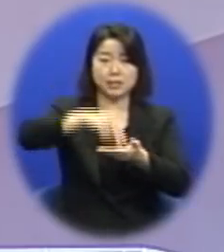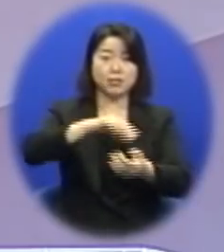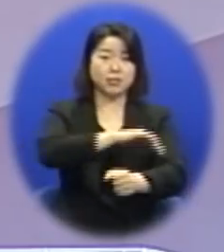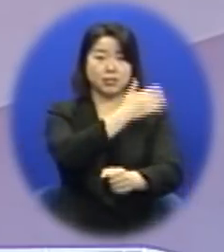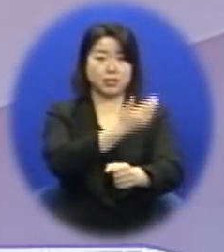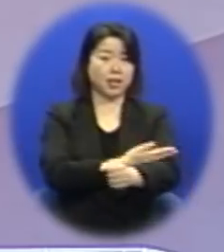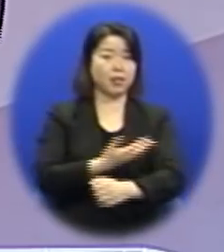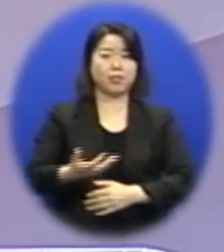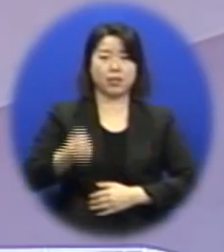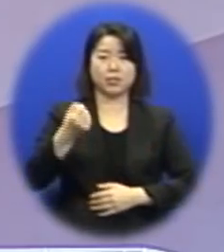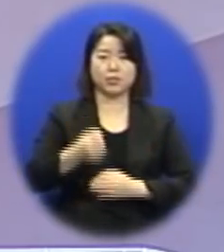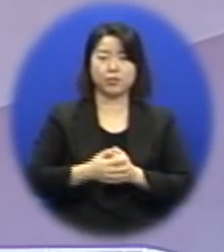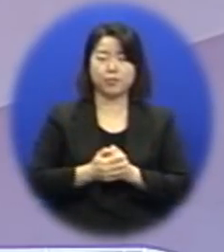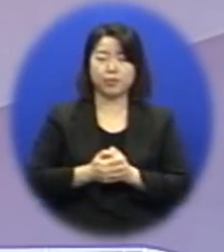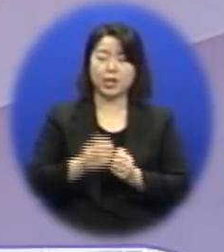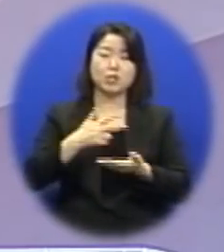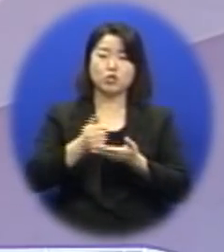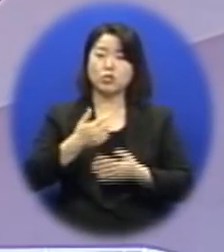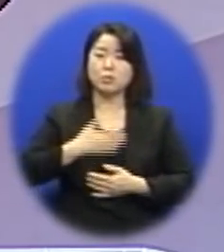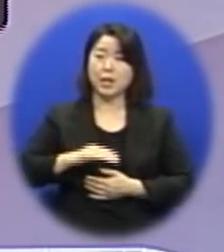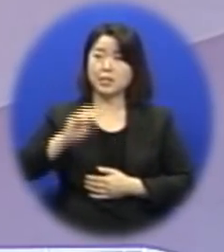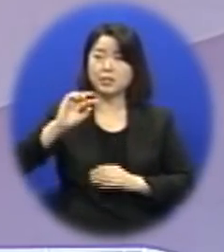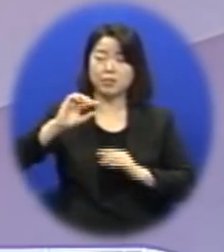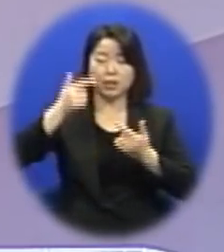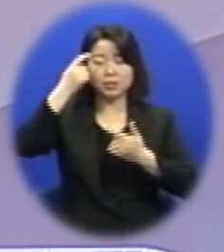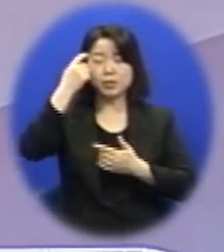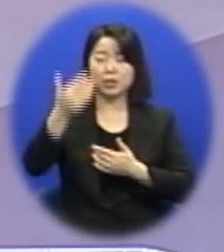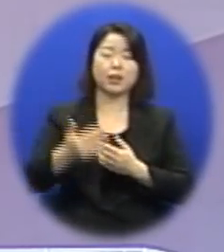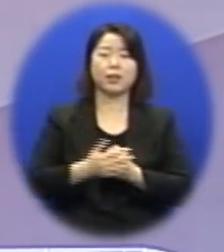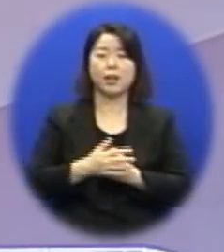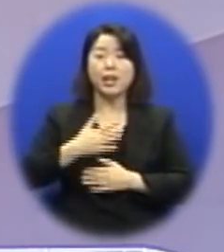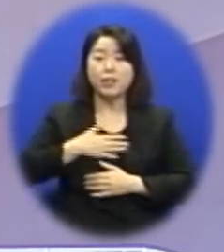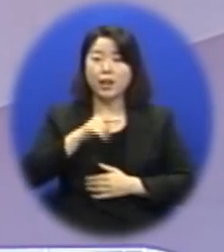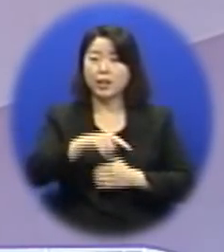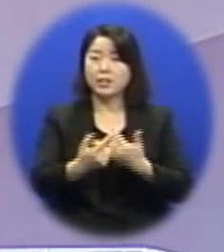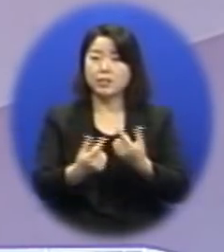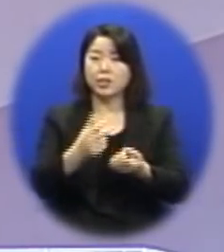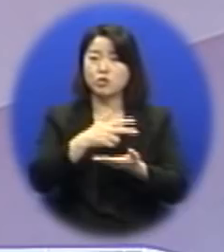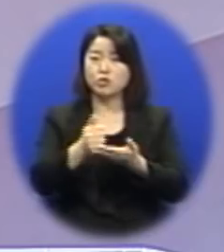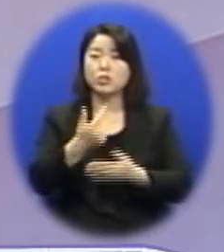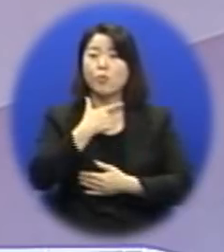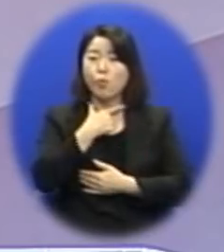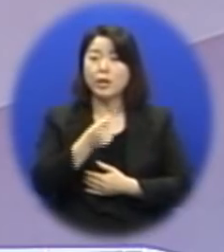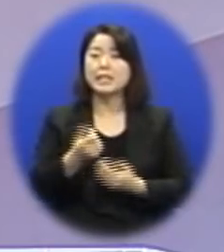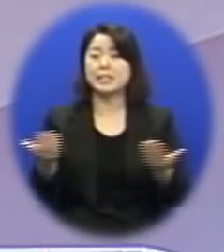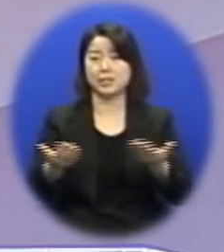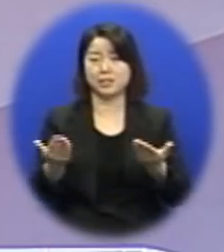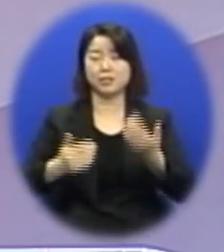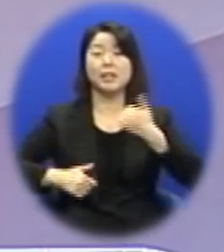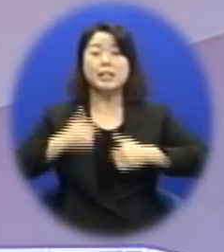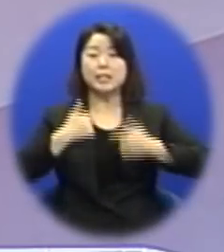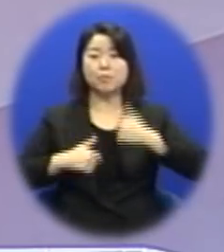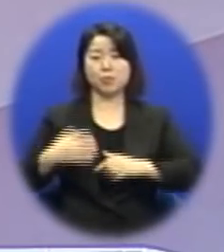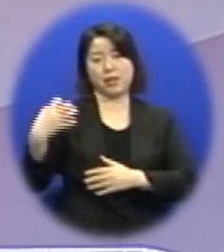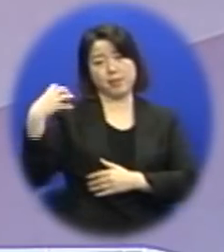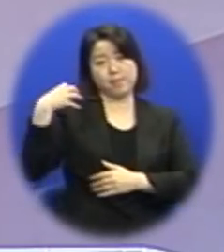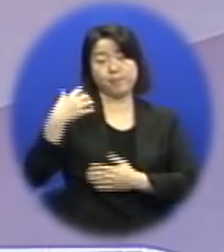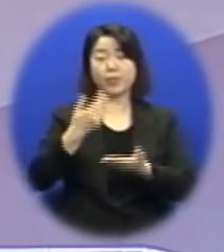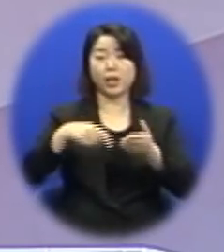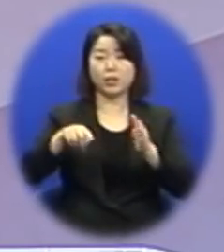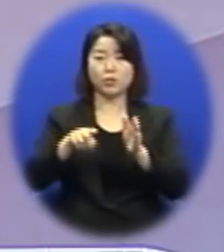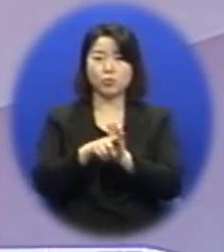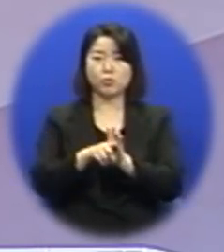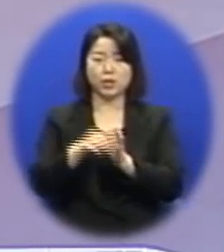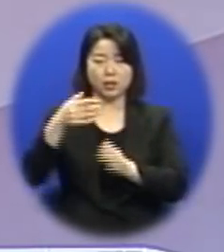얻었다 주님은 아실 거 아니에요 내가 이렇게 주님이 원하시는 일을 기쁘게 감당하려고